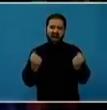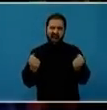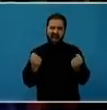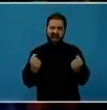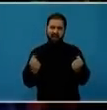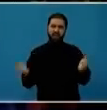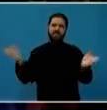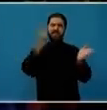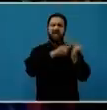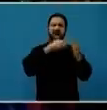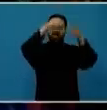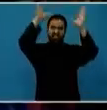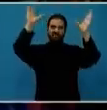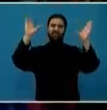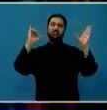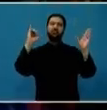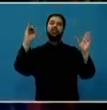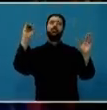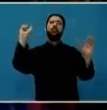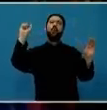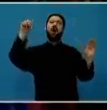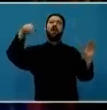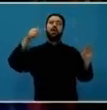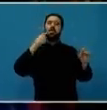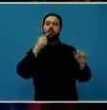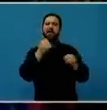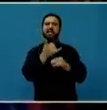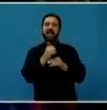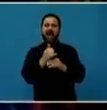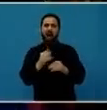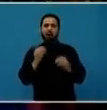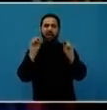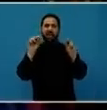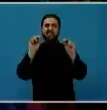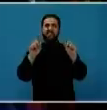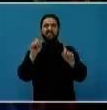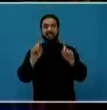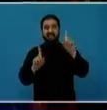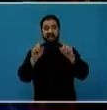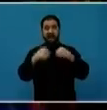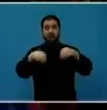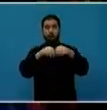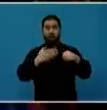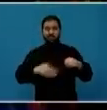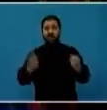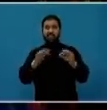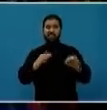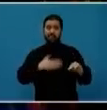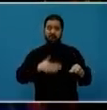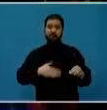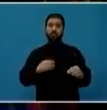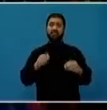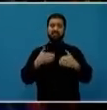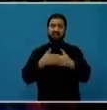Iar Sfântul Ioan Gură de Aur ne învață, ne îndeamnă că dacă noi vrem să fim plăcuți în fața lui Dumnezeu, în primul rând trebuie să fim plăcuți în